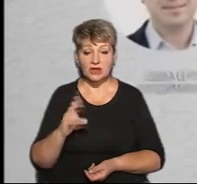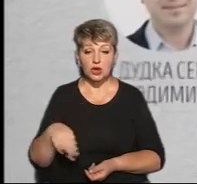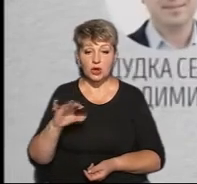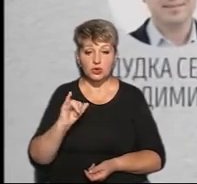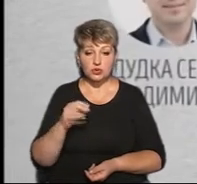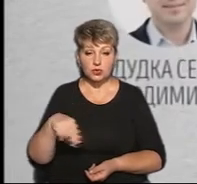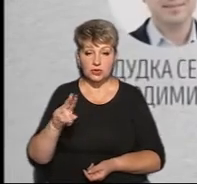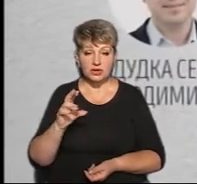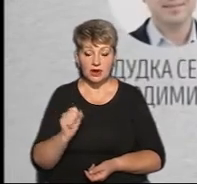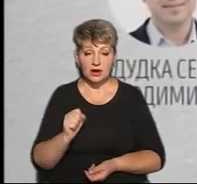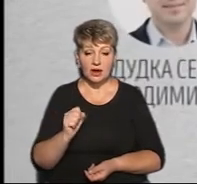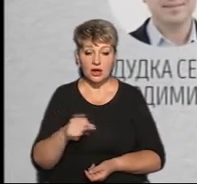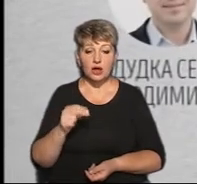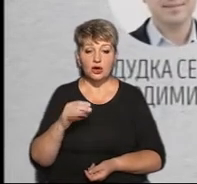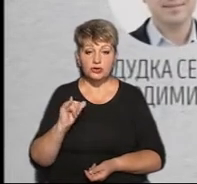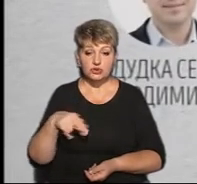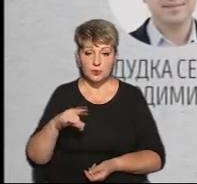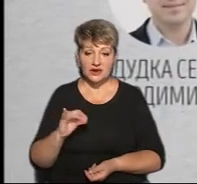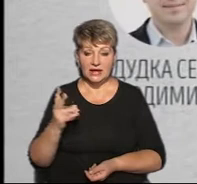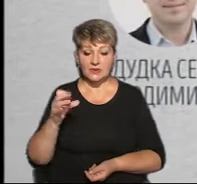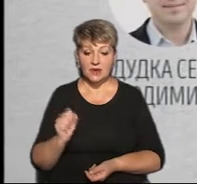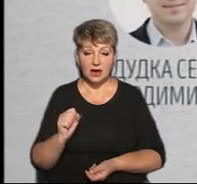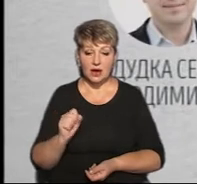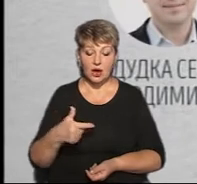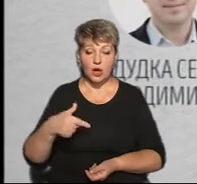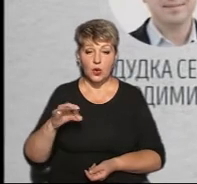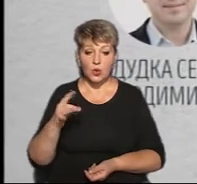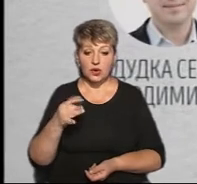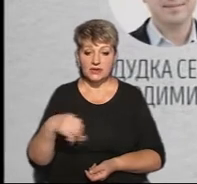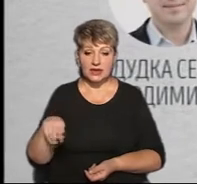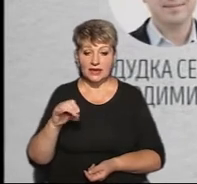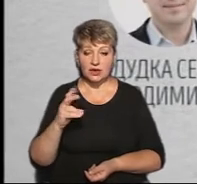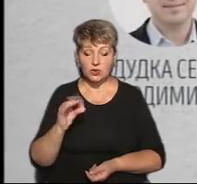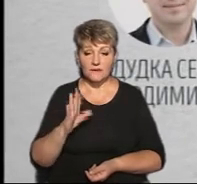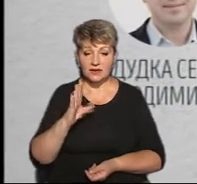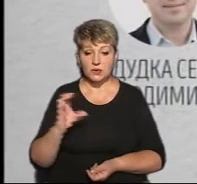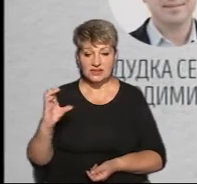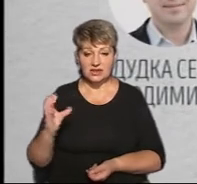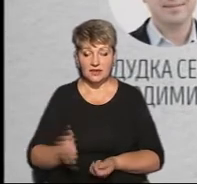Дудка Сергій Володимирович, Чуприна Тетяна Володимирівна, Гордієнко Вікторія Сергіївна.